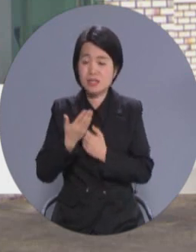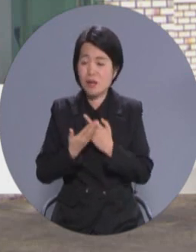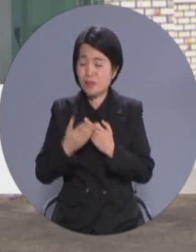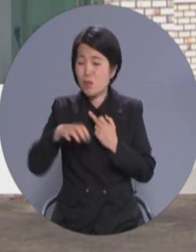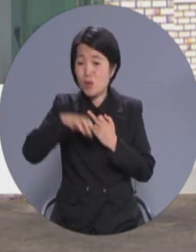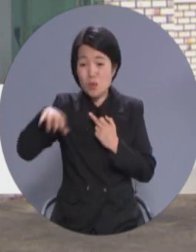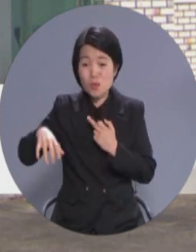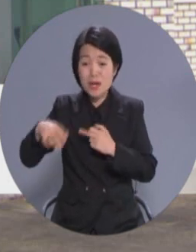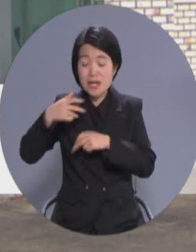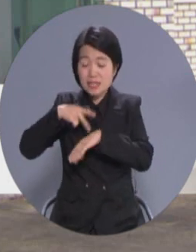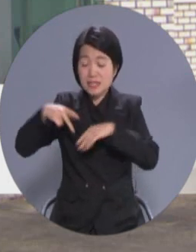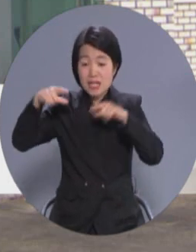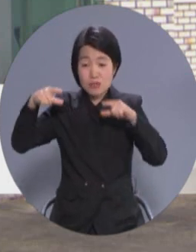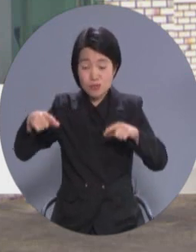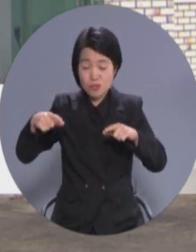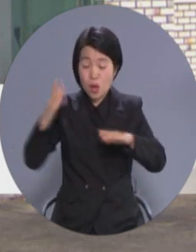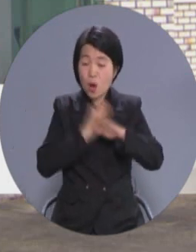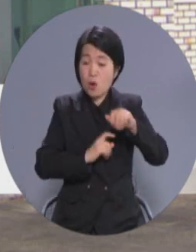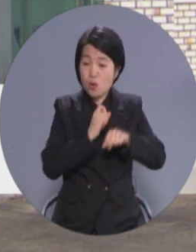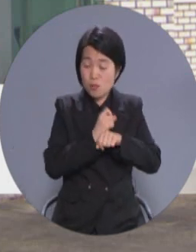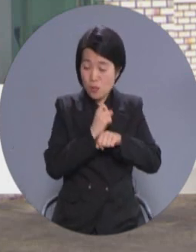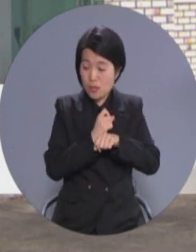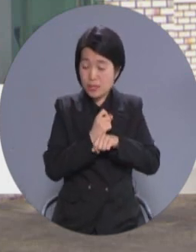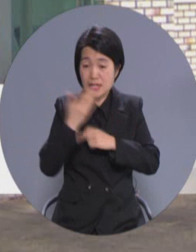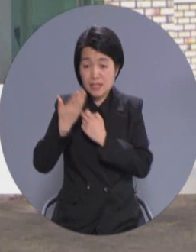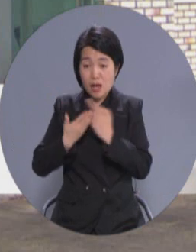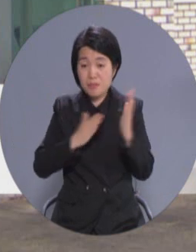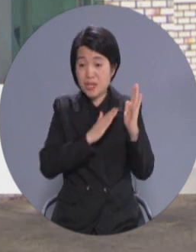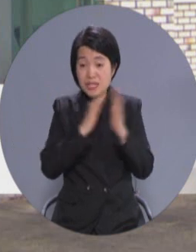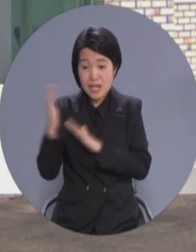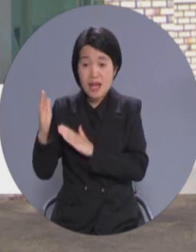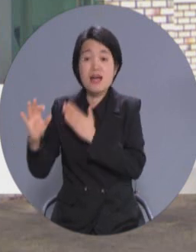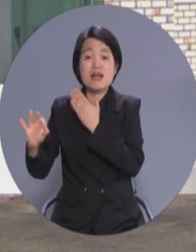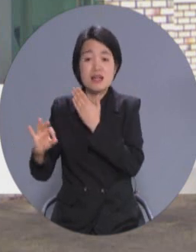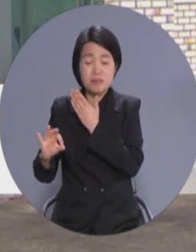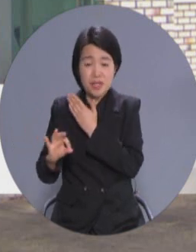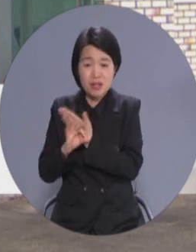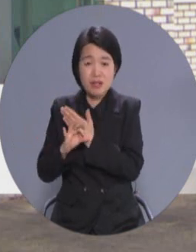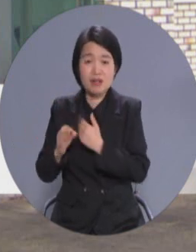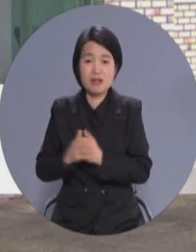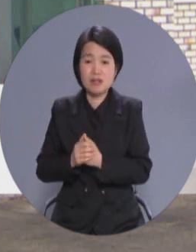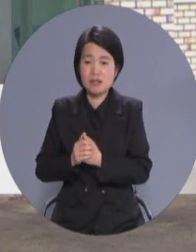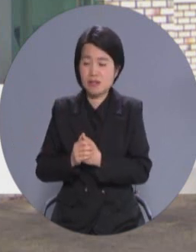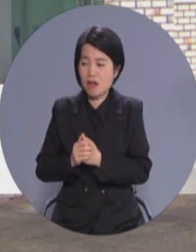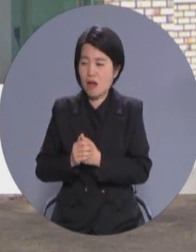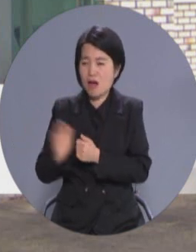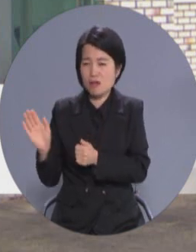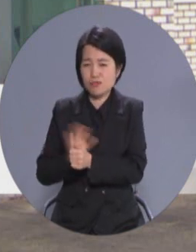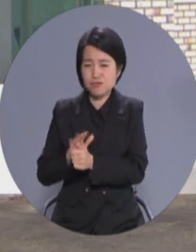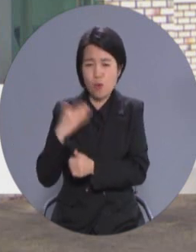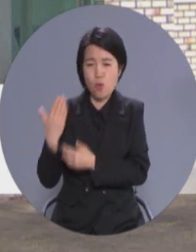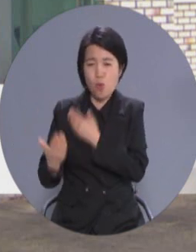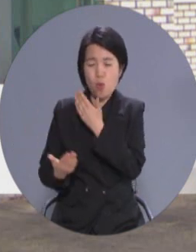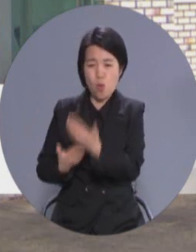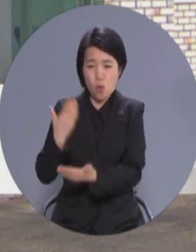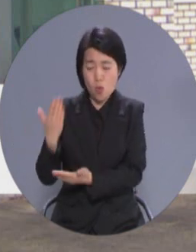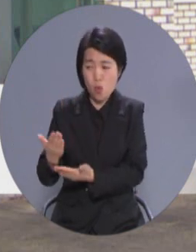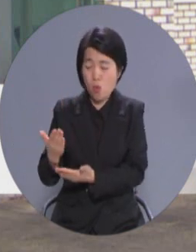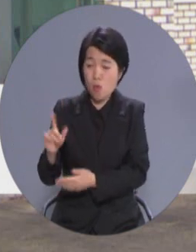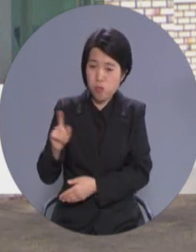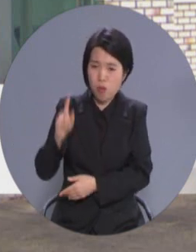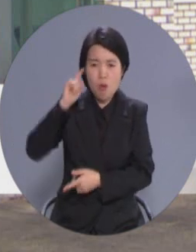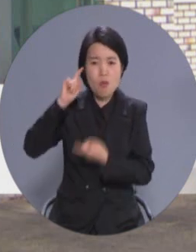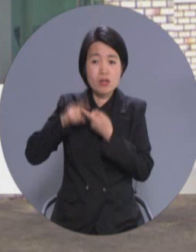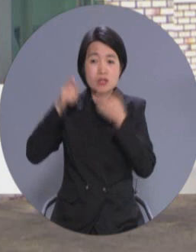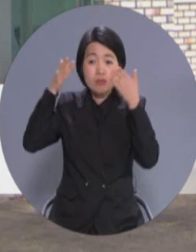이뤄진 신안군은 공무원이 섬 지역 근무지로 가족과 함께 이사할 경우 파격적인 조건을 내세워 관심이 모아지고